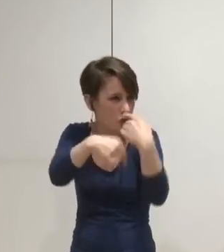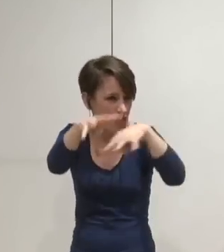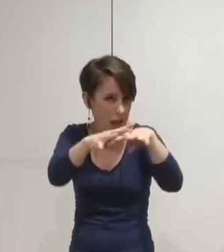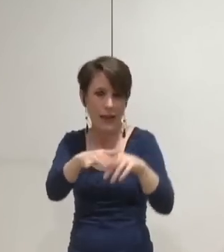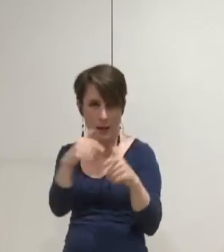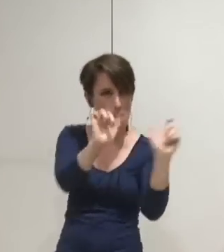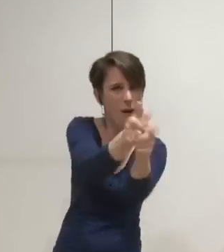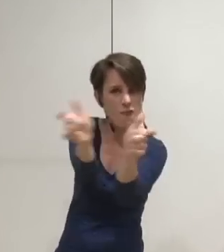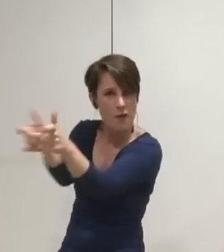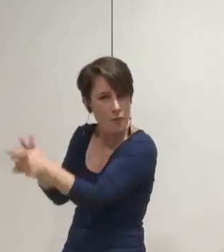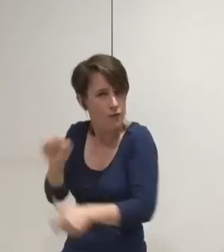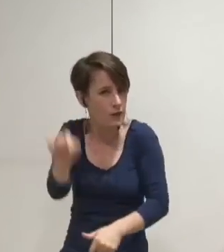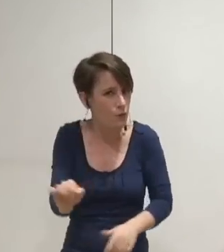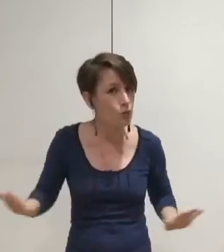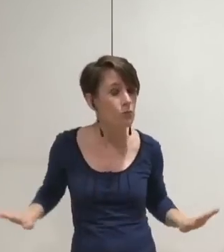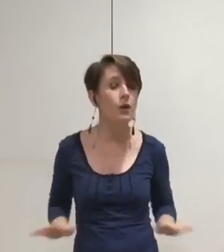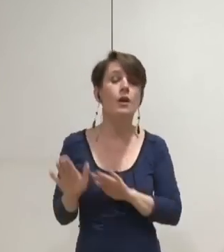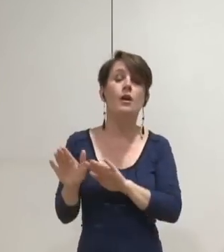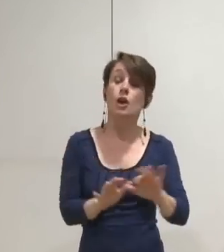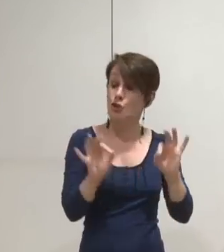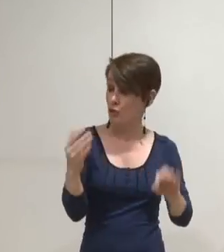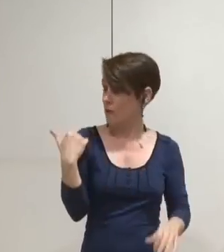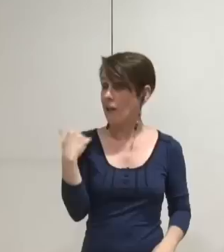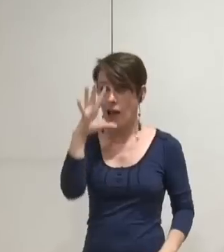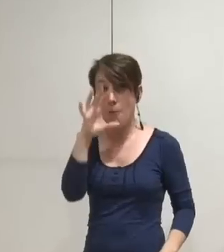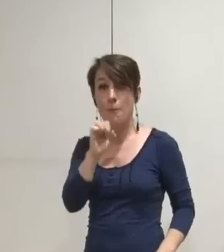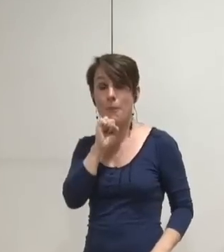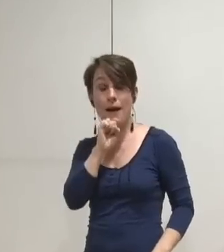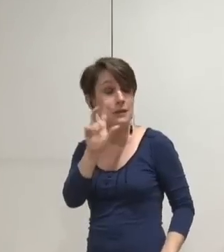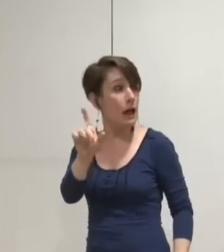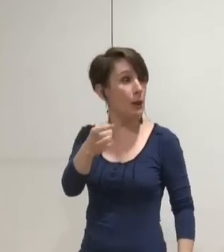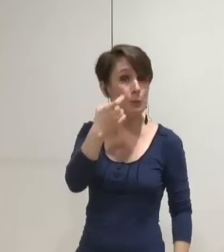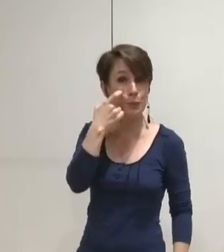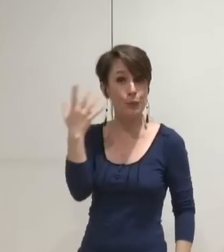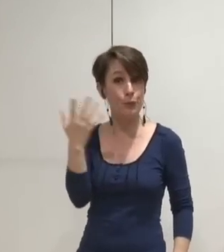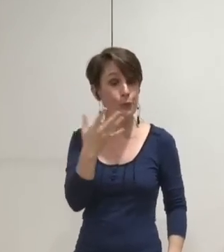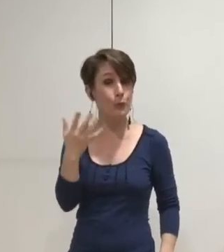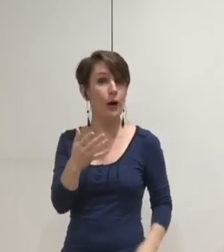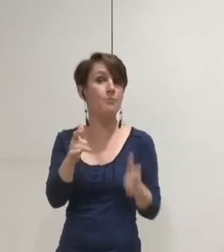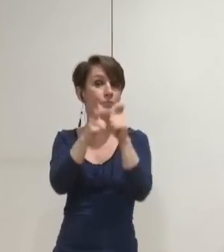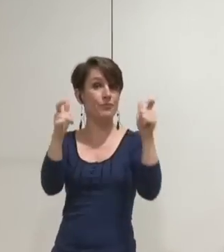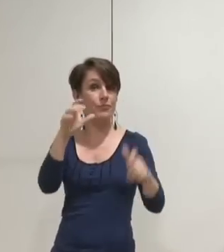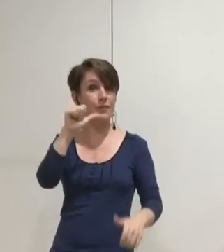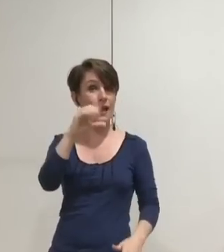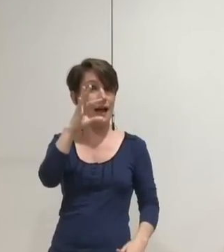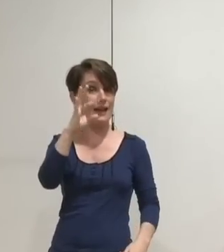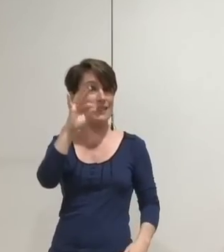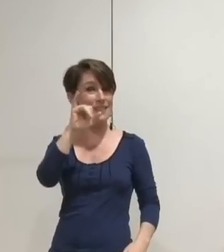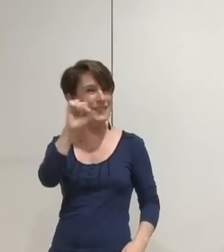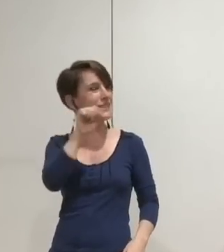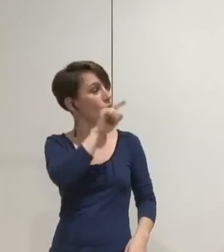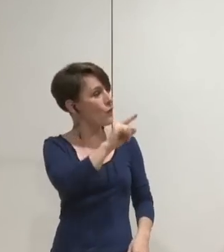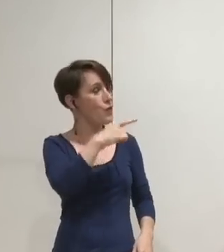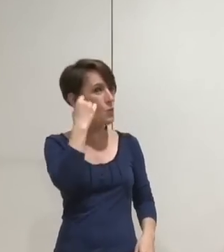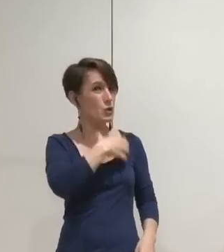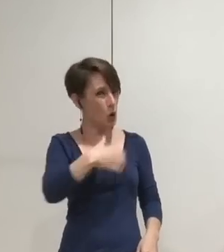vient d'apprendre tout à fait par hasard que la société acti dont vous êtes le Président Monsieur le Maire avait reçu des plaintes de